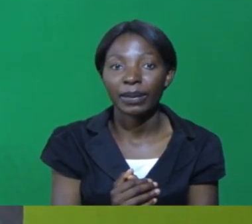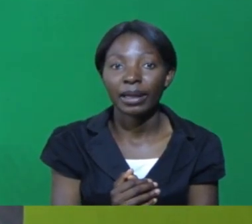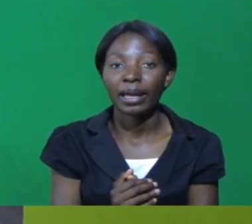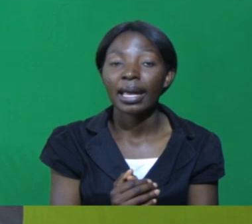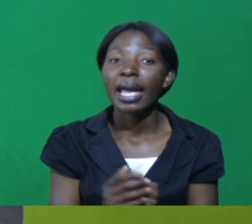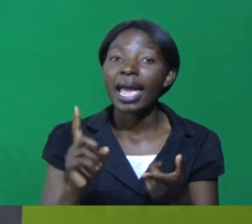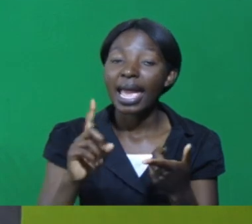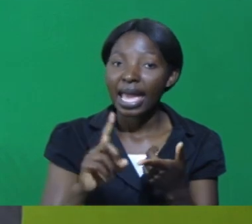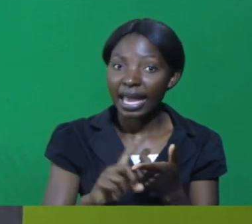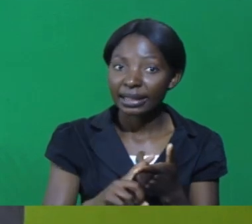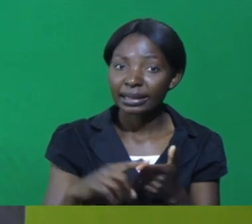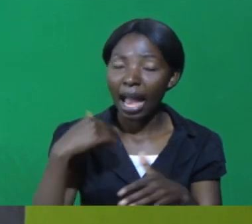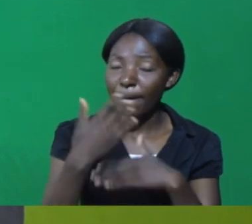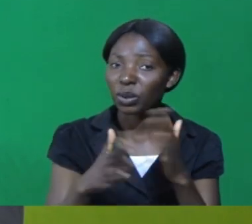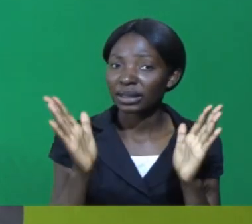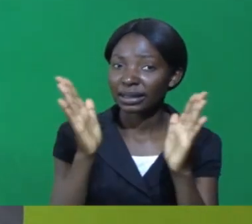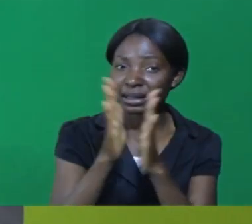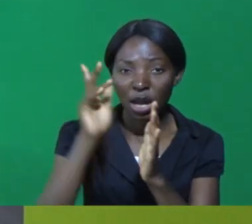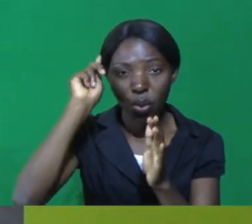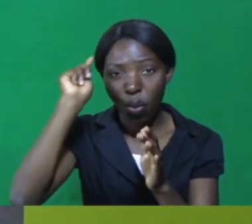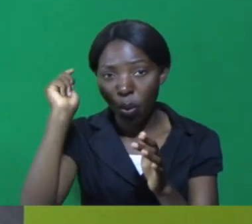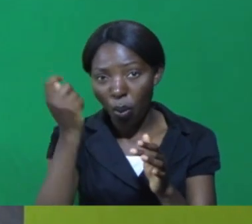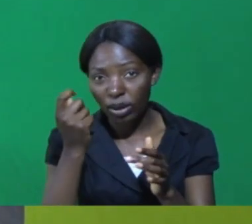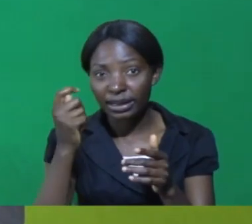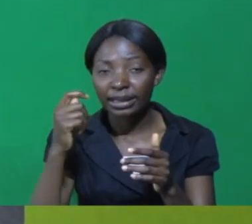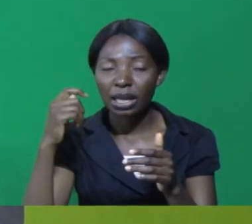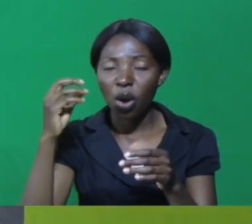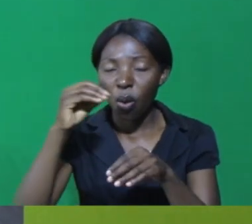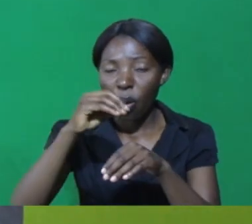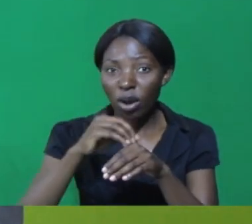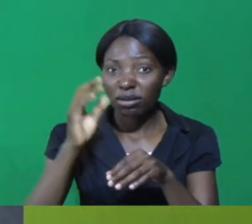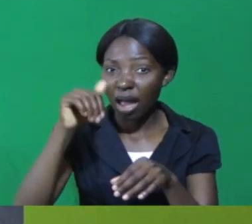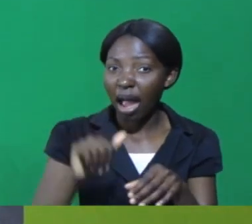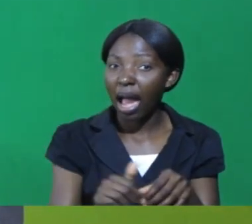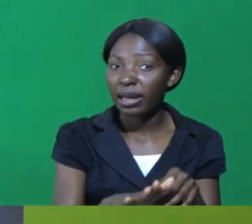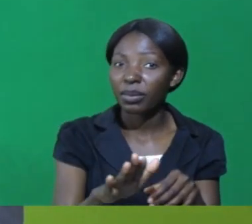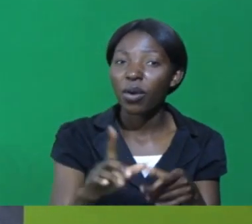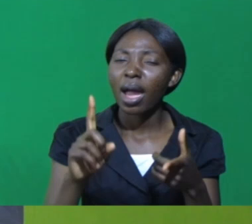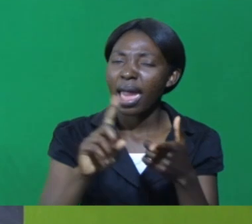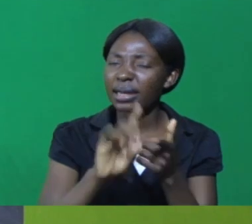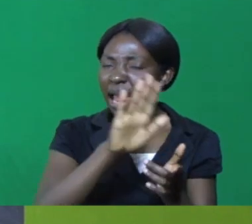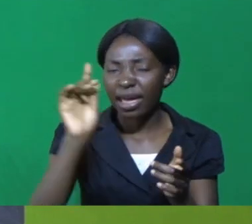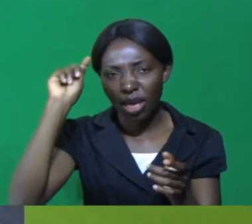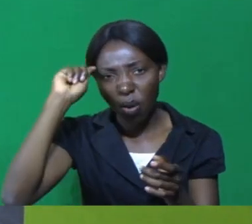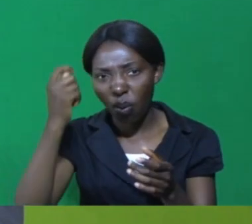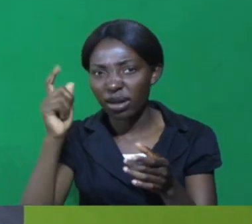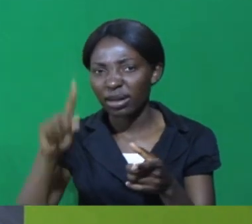Uye pamusoro penyanga dzine 10 dzakanga dziri pamusoro wayo, norumwe runyanga